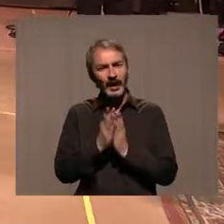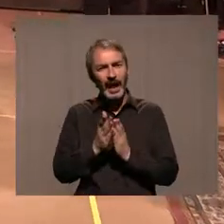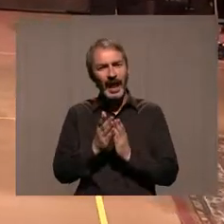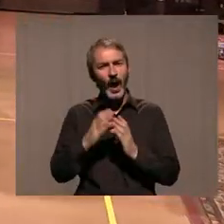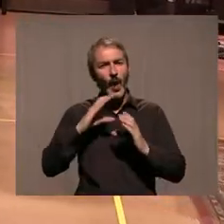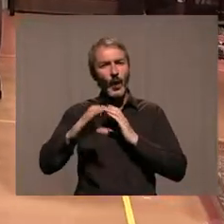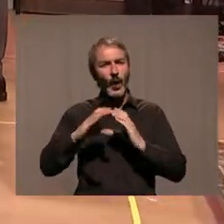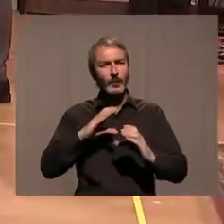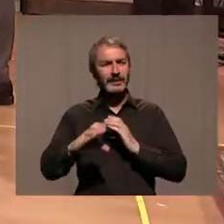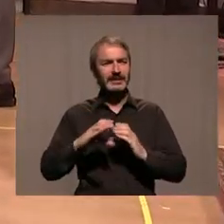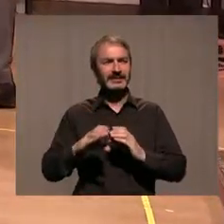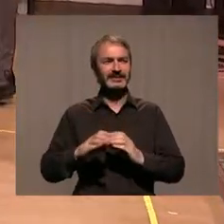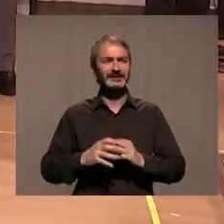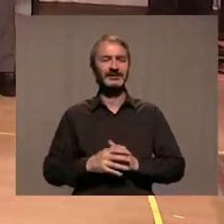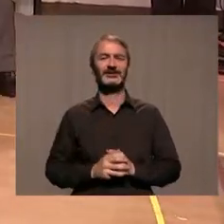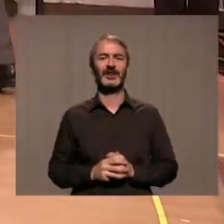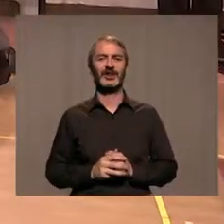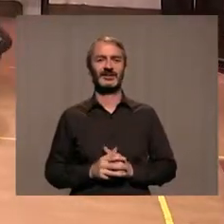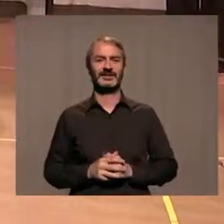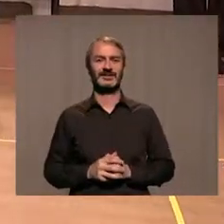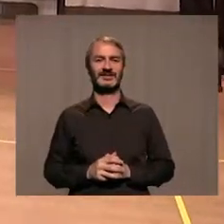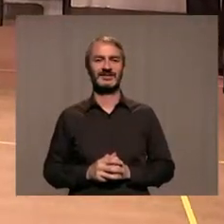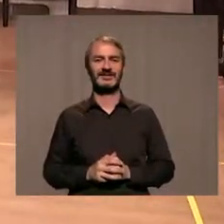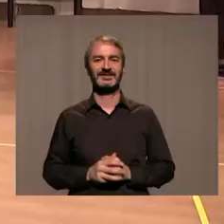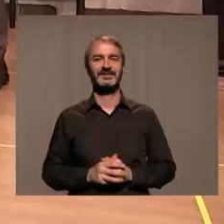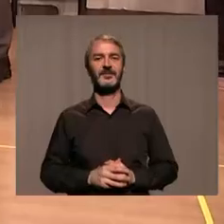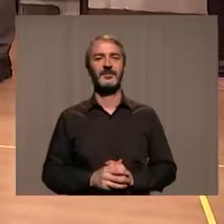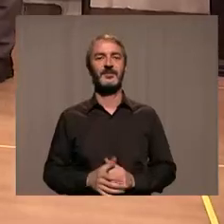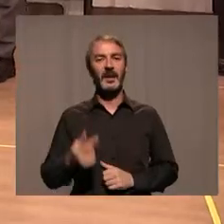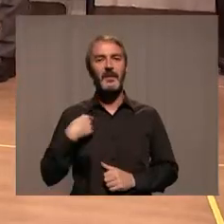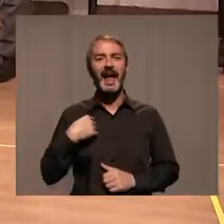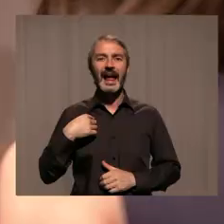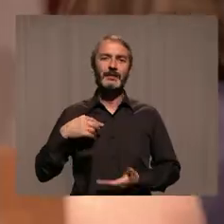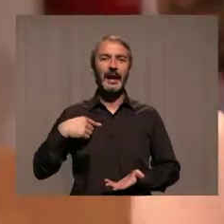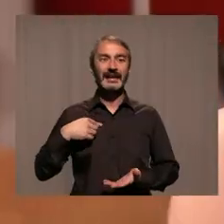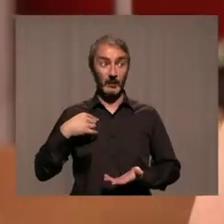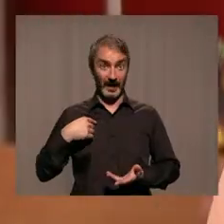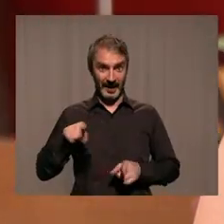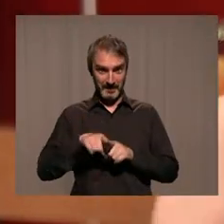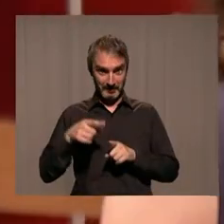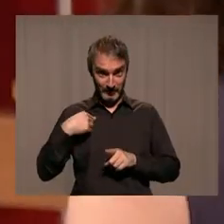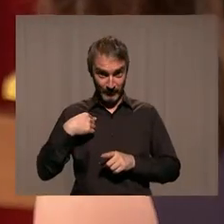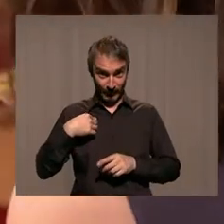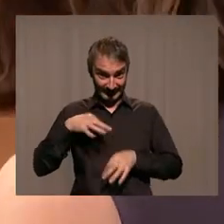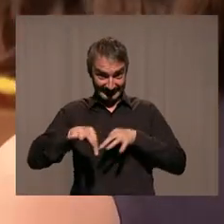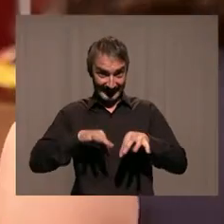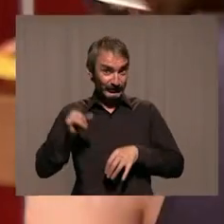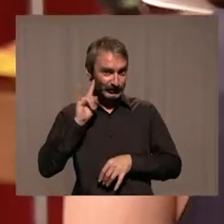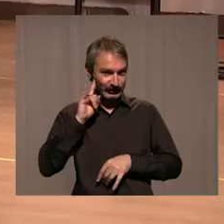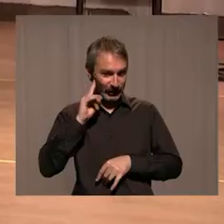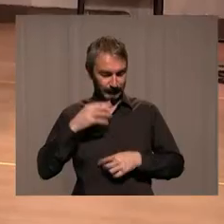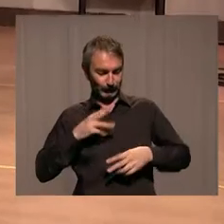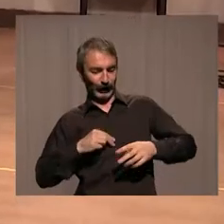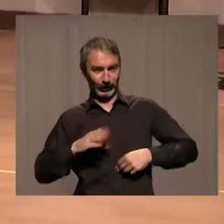visual, que m'he tocat el micro, un viatge al micròfon. Era per demostrar els 4 anys. Que el tècnic de so haurà quedat distret, però bé. Bé,